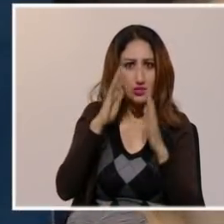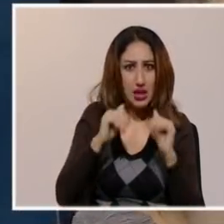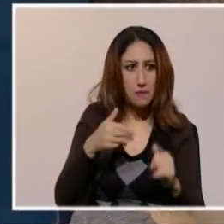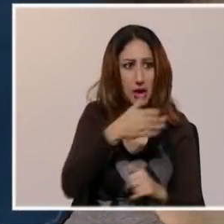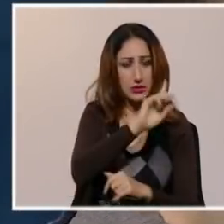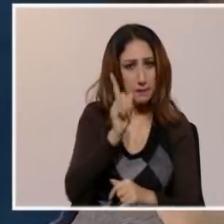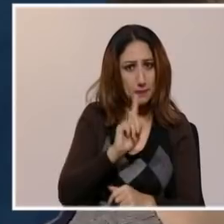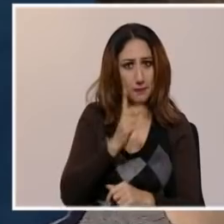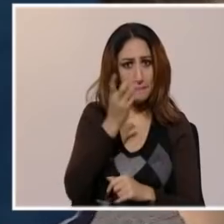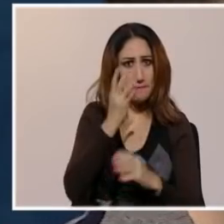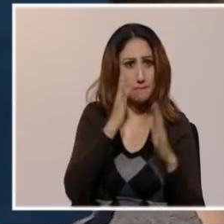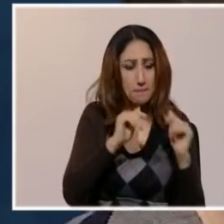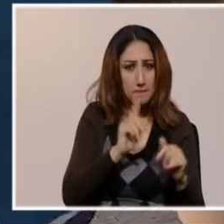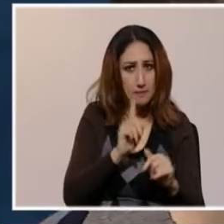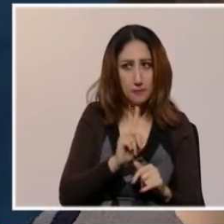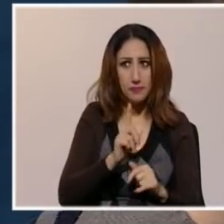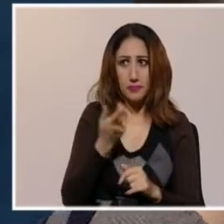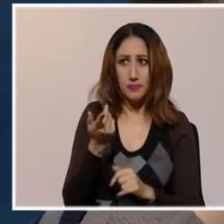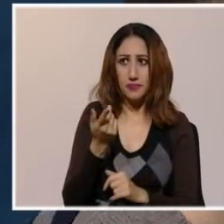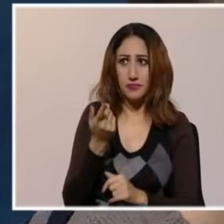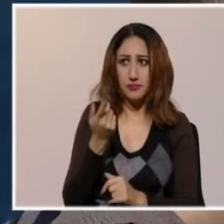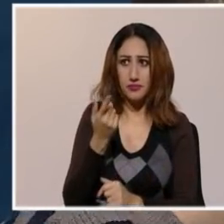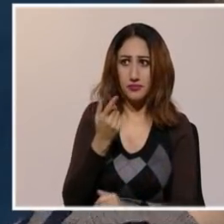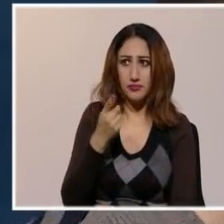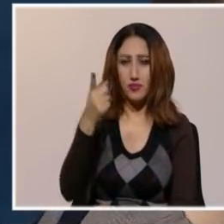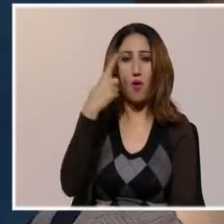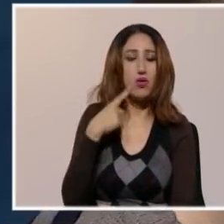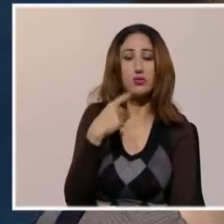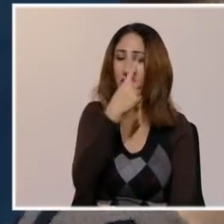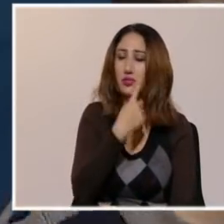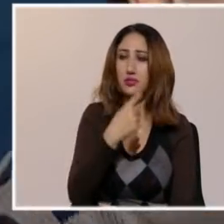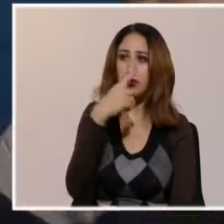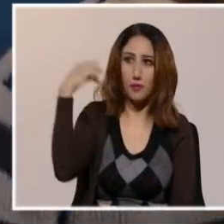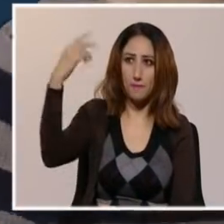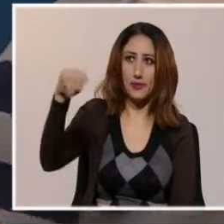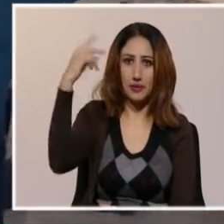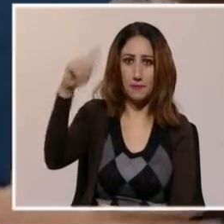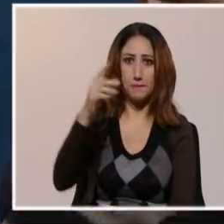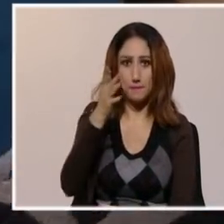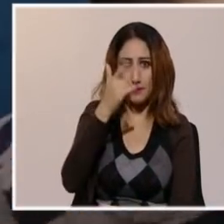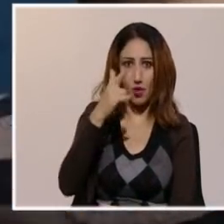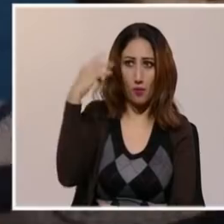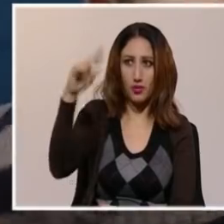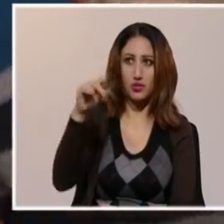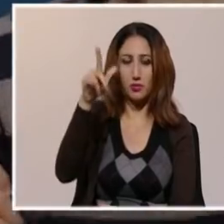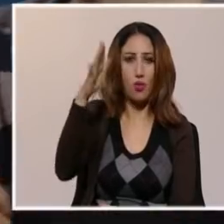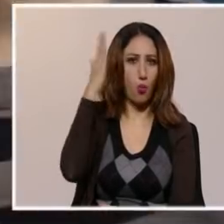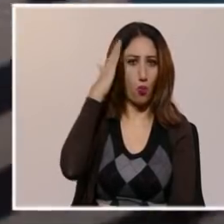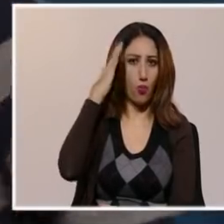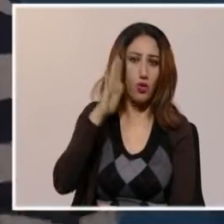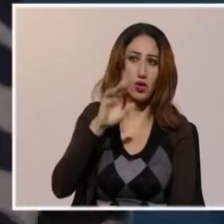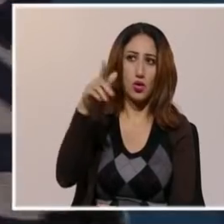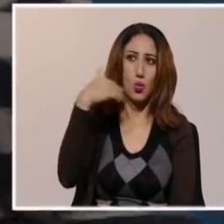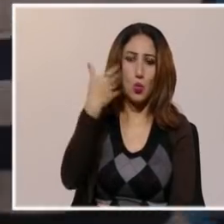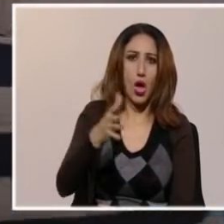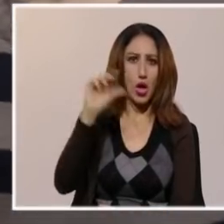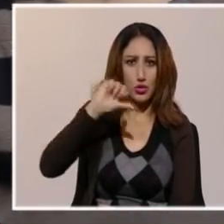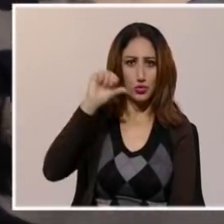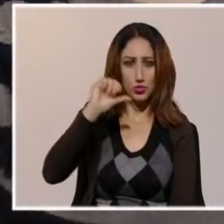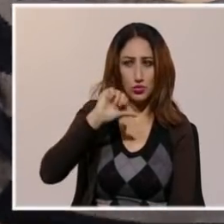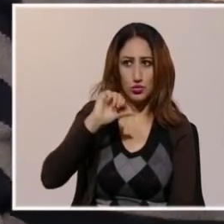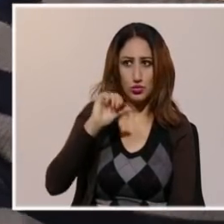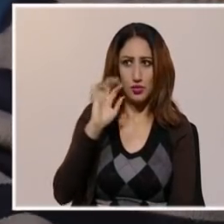كتير كتير وكل شويه كل شويه انا اعيط. هو بيضرب والله عشان كده تجوزوش خالص. انا